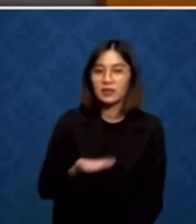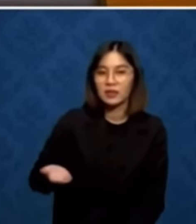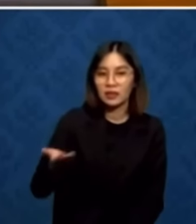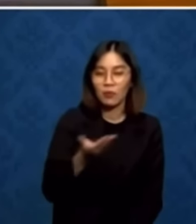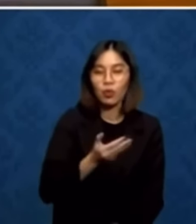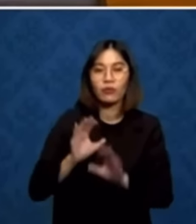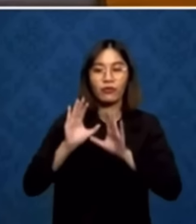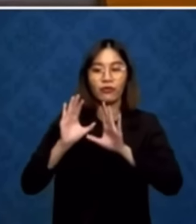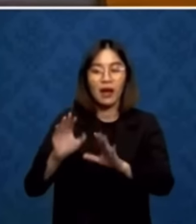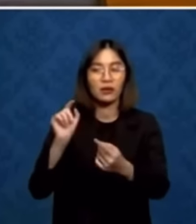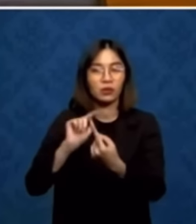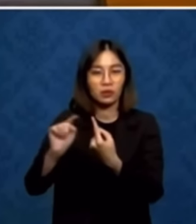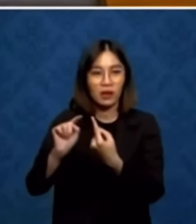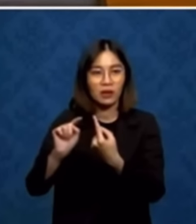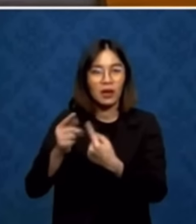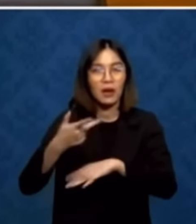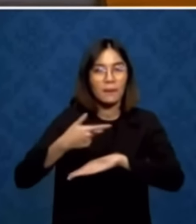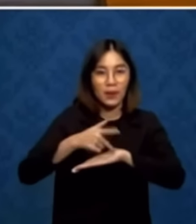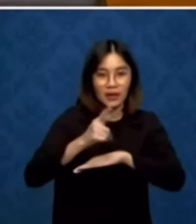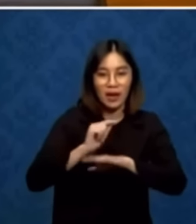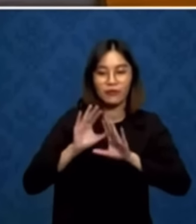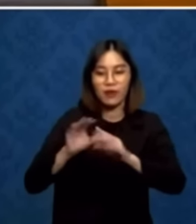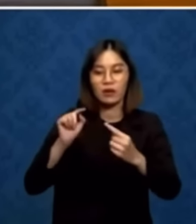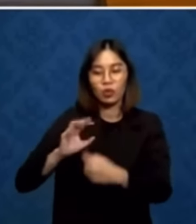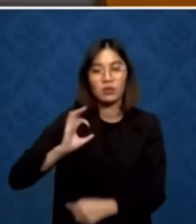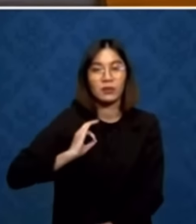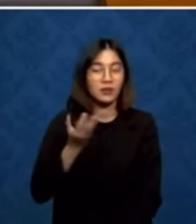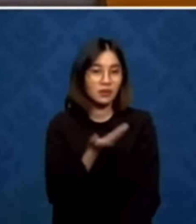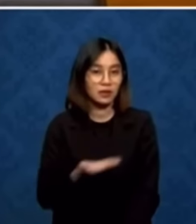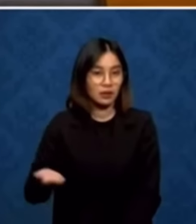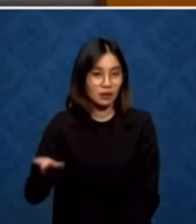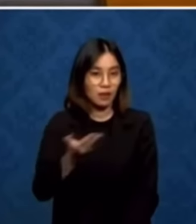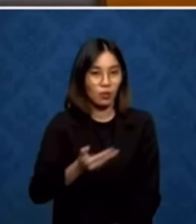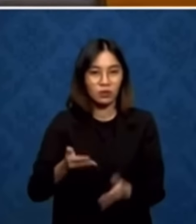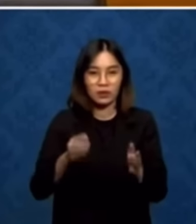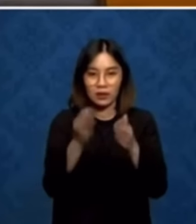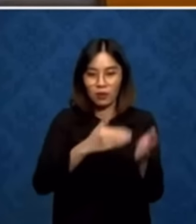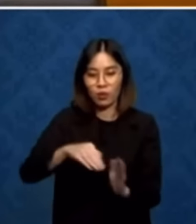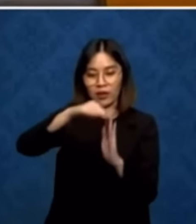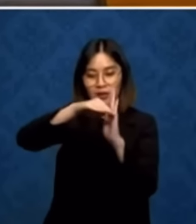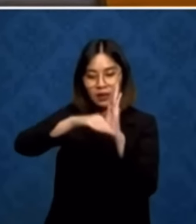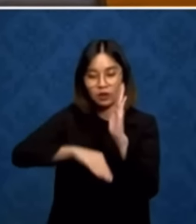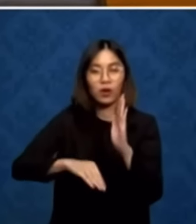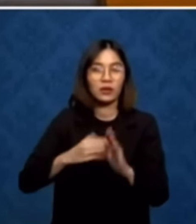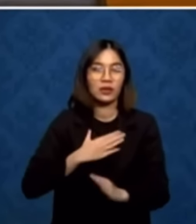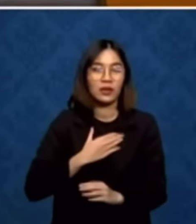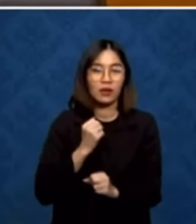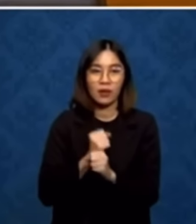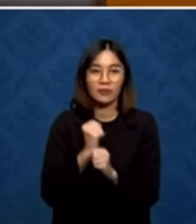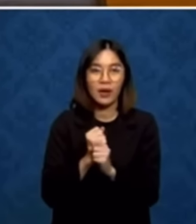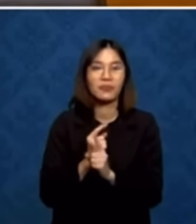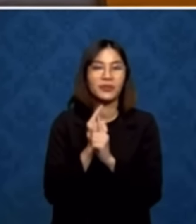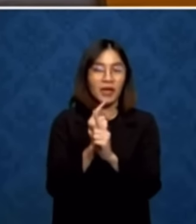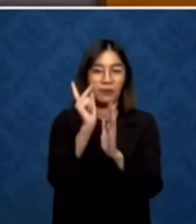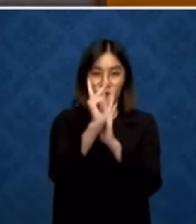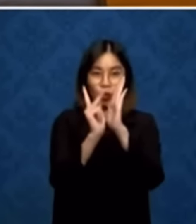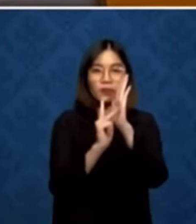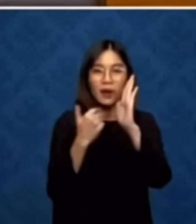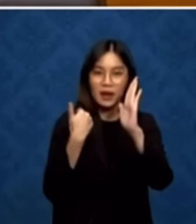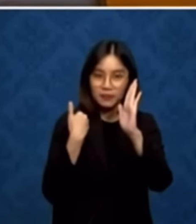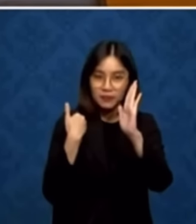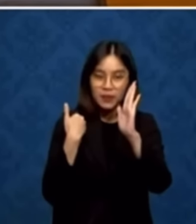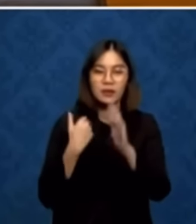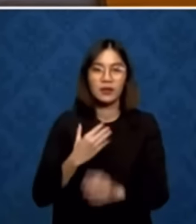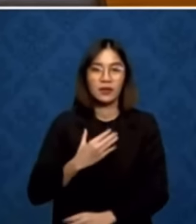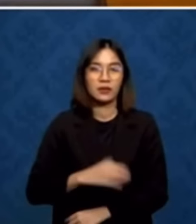ปยังท่านประธานผ่านไปยังท่านสมาชิกทุกท่านว่ากระบวนการที่เราทำทั้งหมดเนี่ยเป็นไปตามกรอบของกฎหมายสักพักหนึ่งเดี๋ยวผม